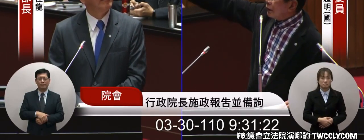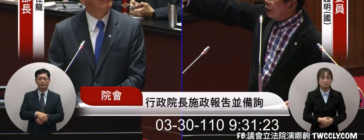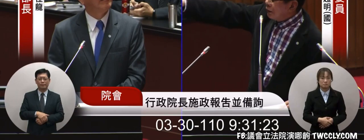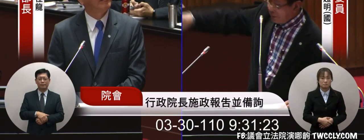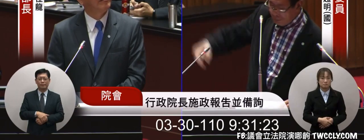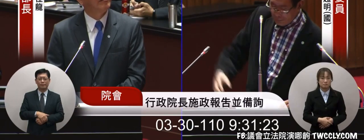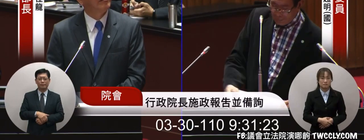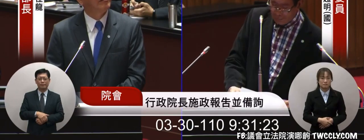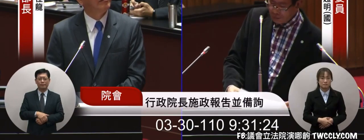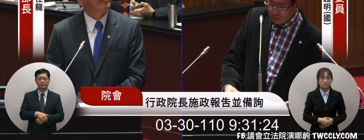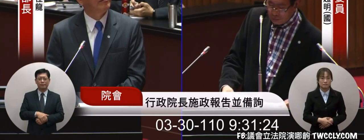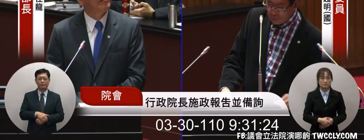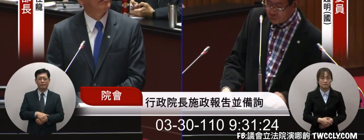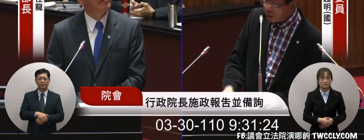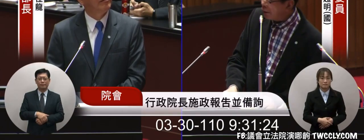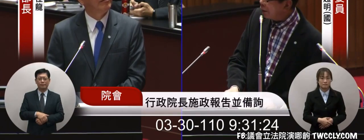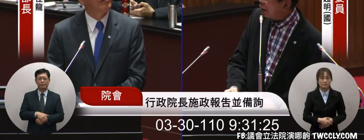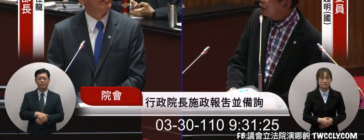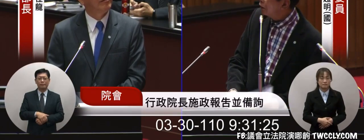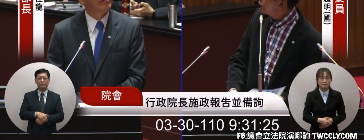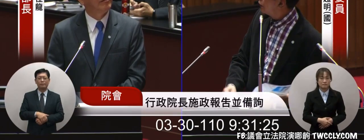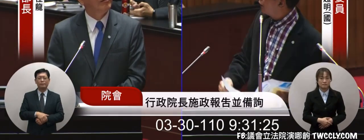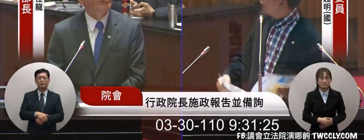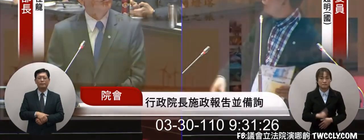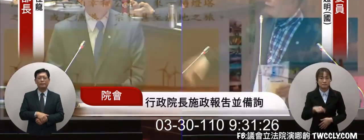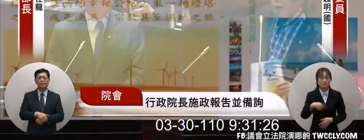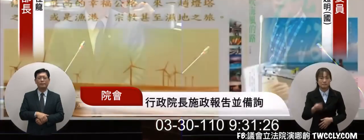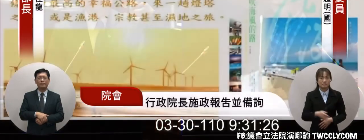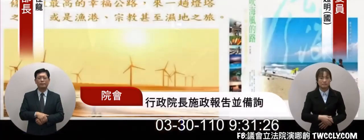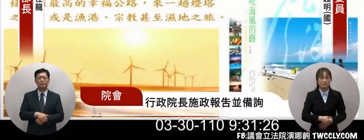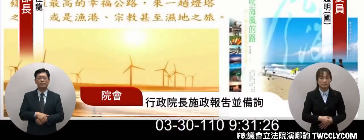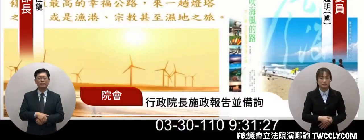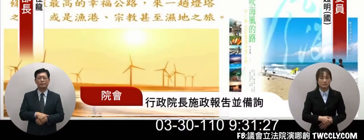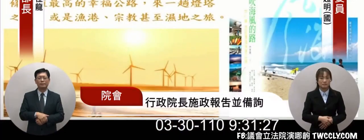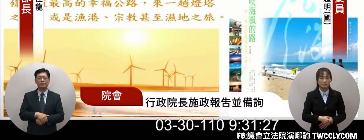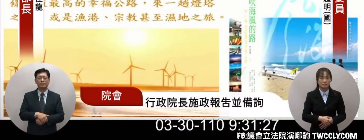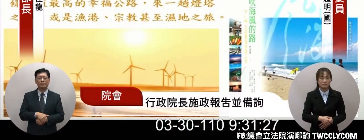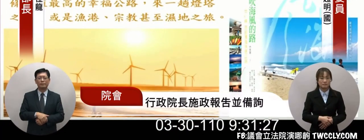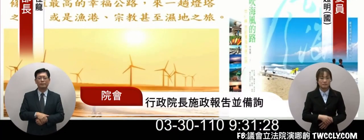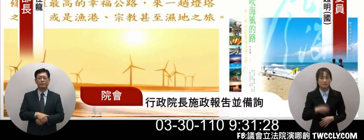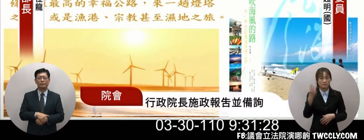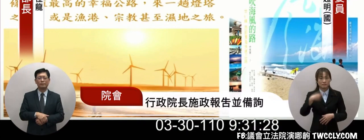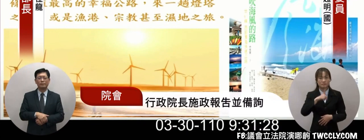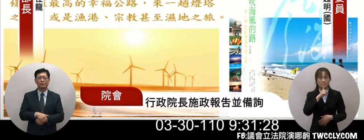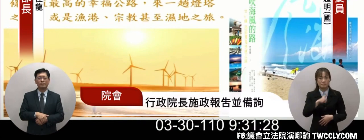那個崔海鋒的你說西濱啦